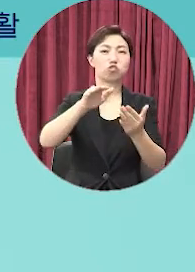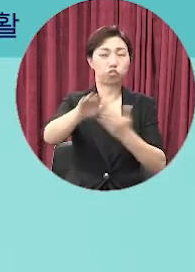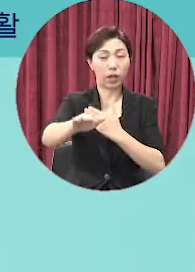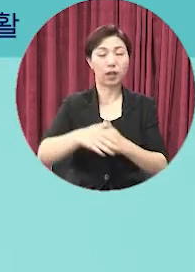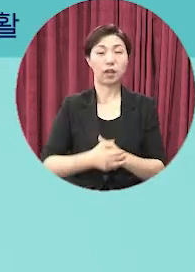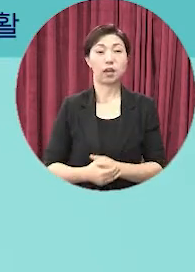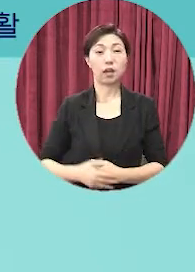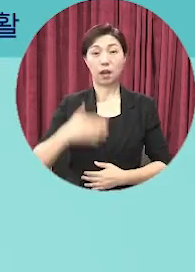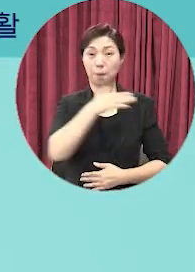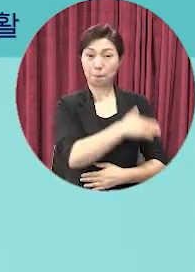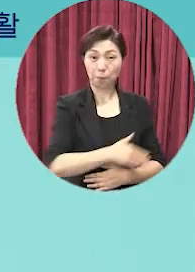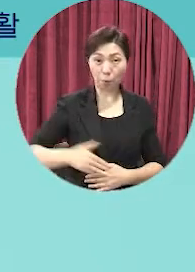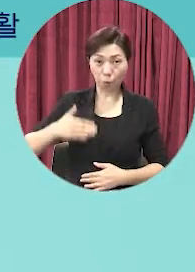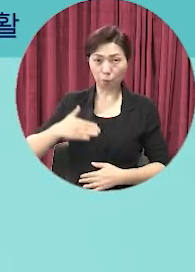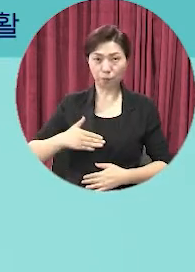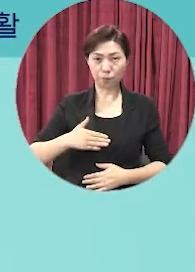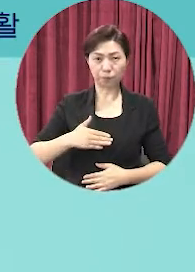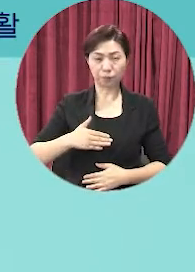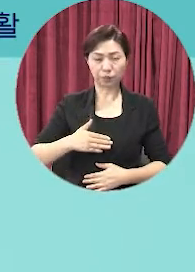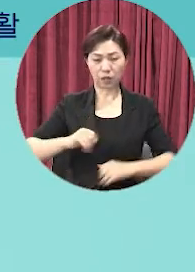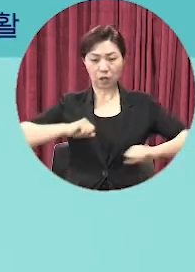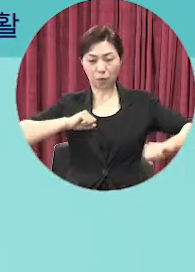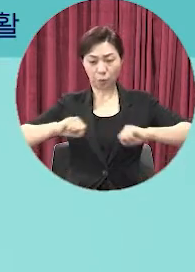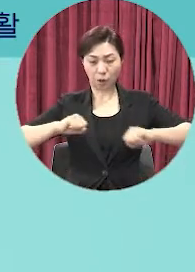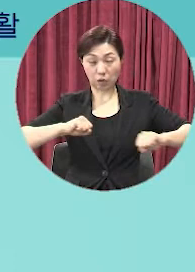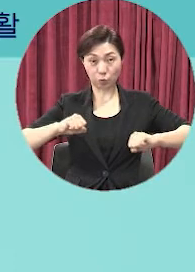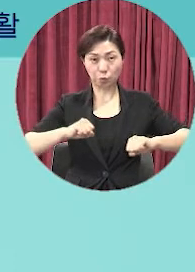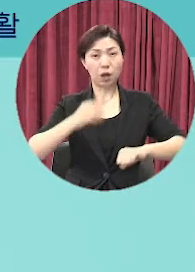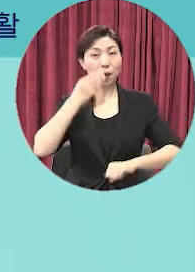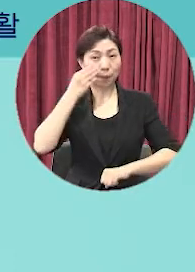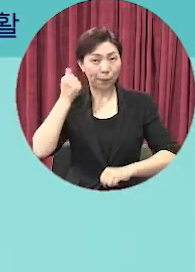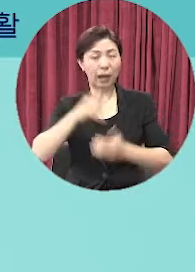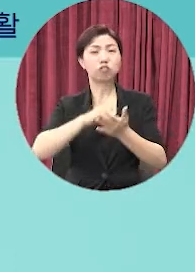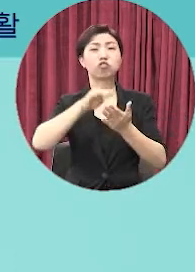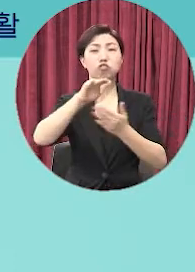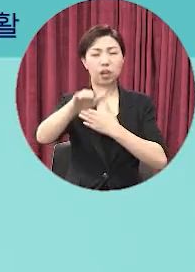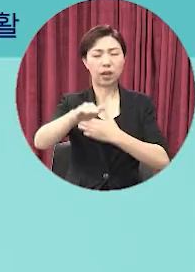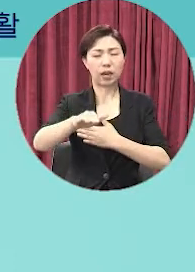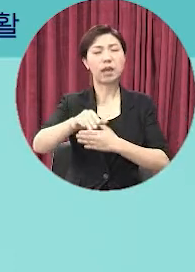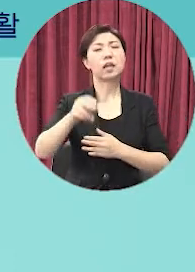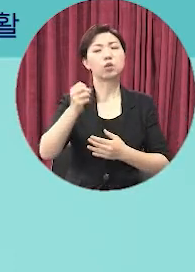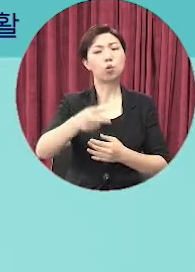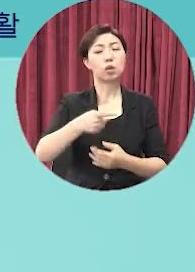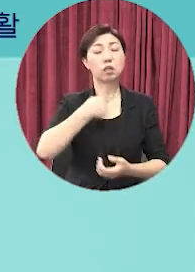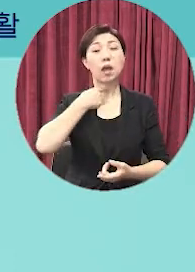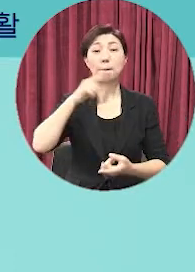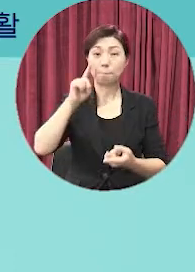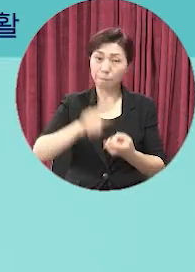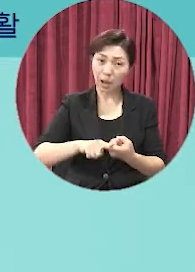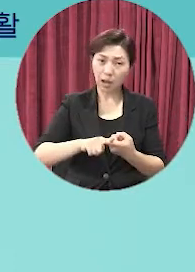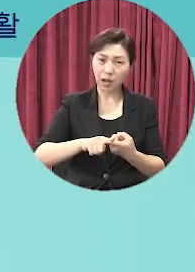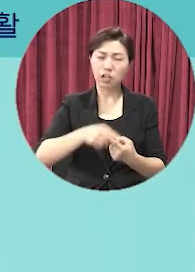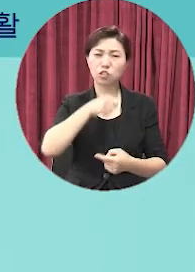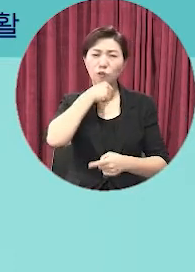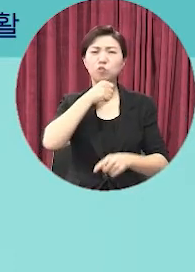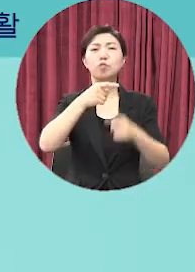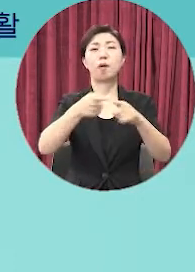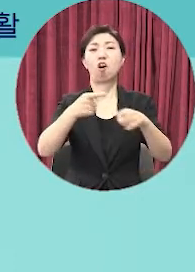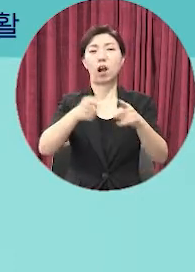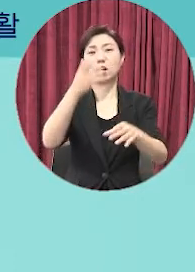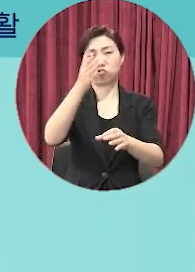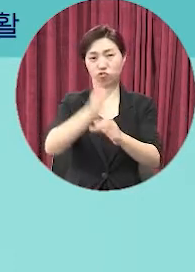기능적 변화가 또는 이제 만족도가 그 달성이 됐는지를 다시 평가하는 과정을 진행을 하고